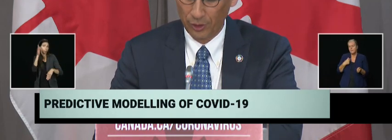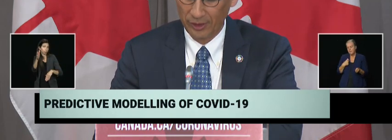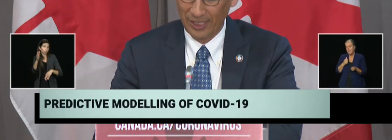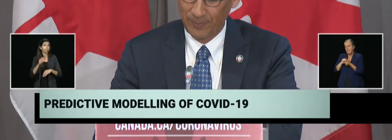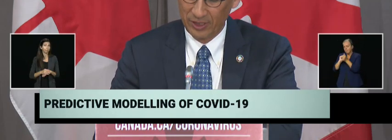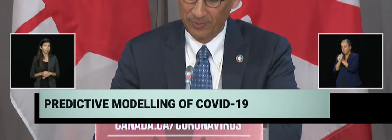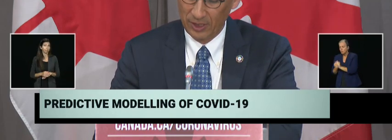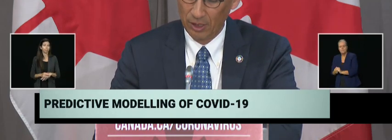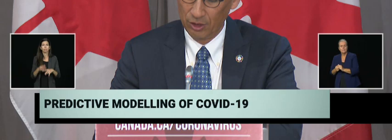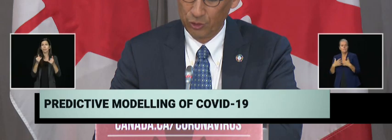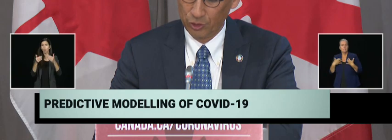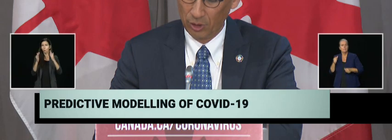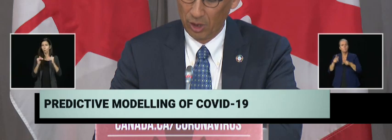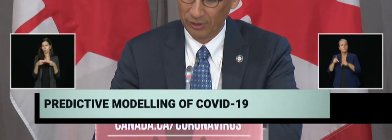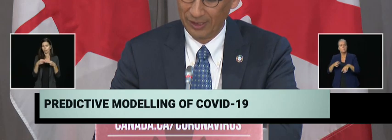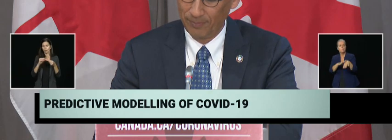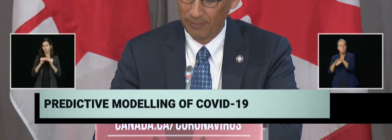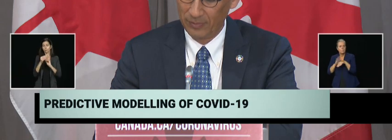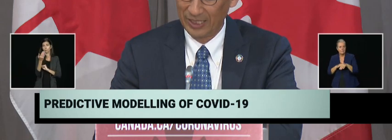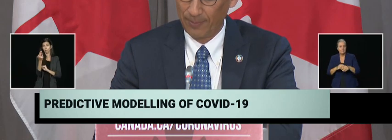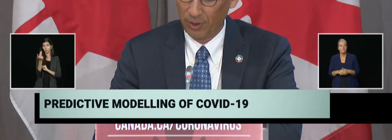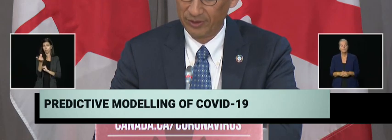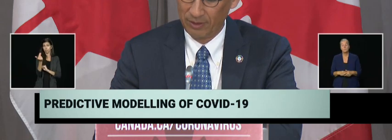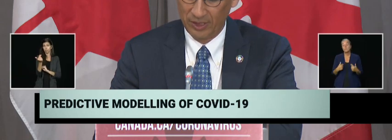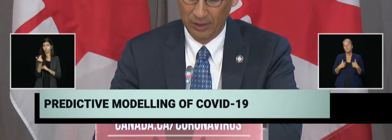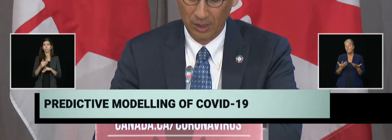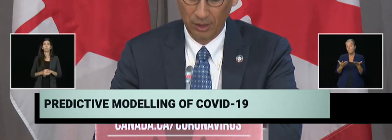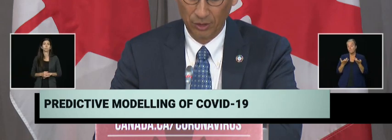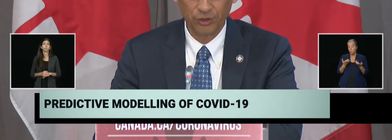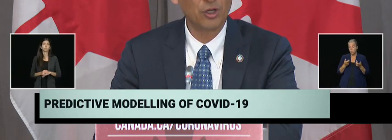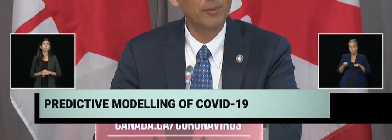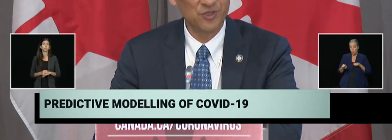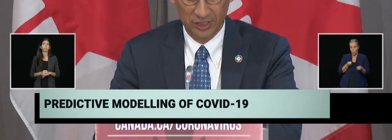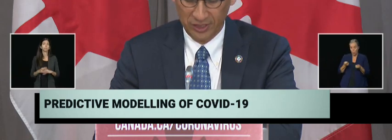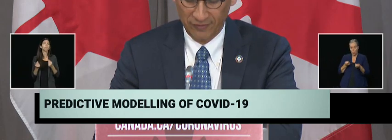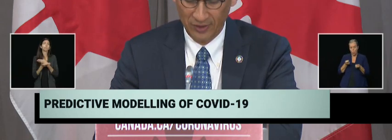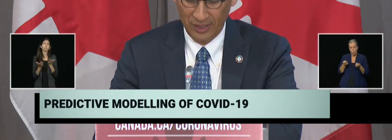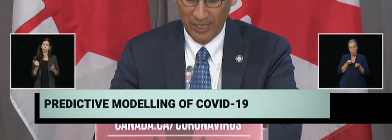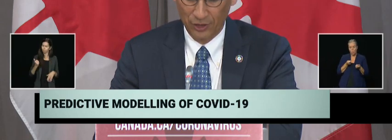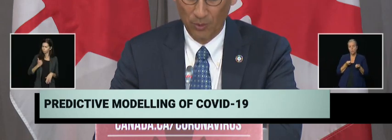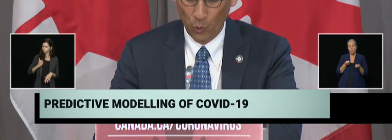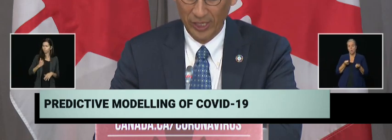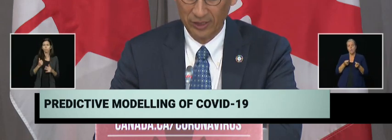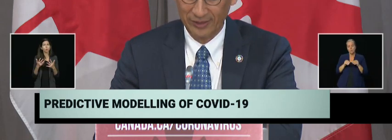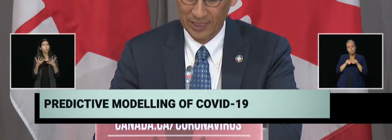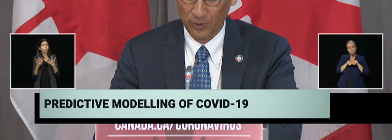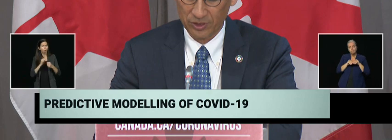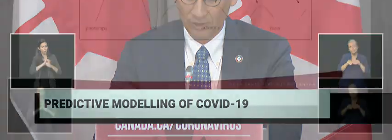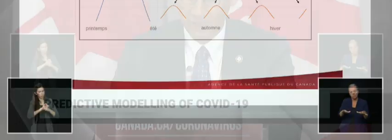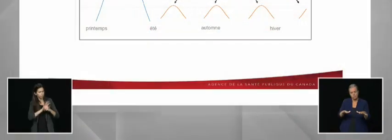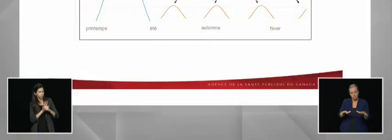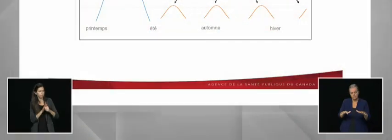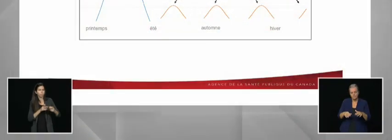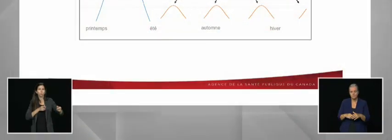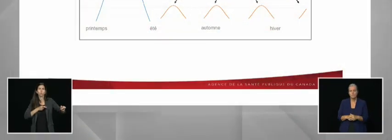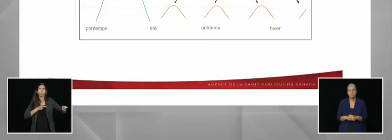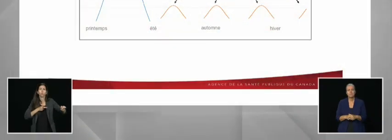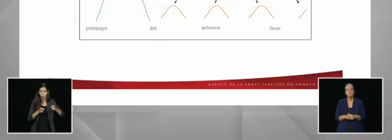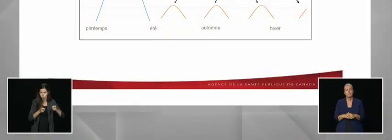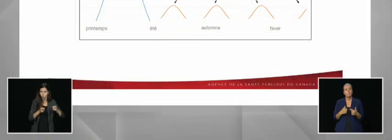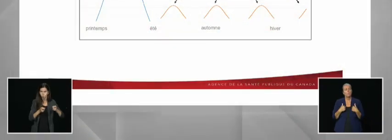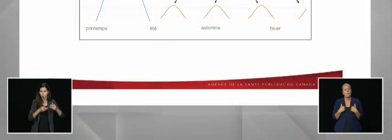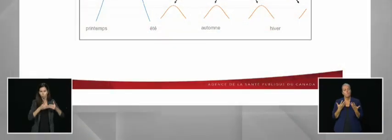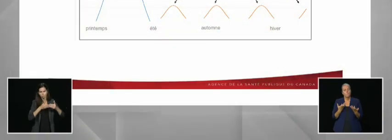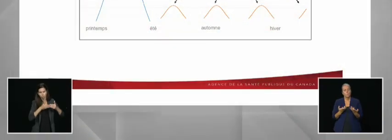rigoureux de l'épidémie tout au long de la pandémie. Notre objectif est que moins de 10 % de la population